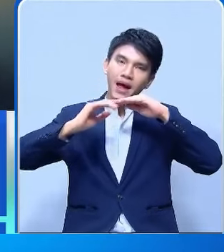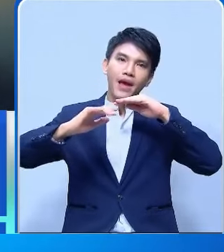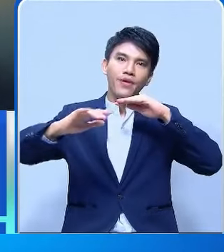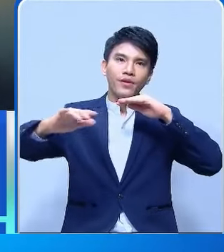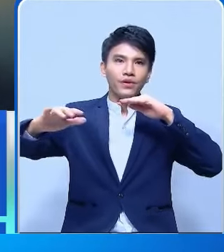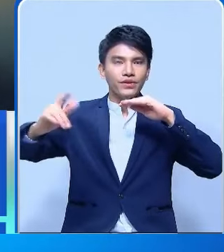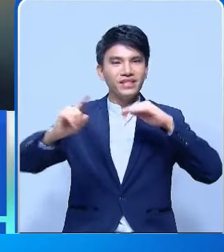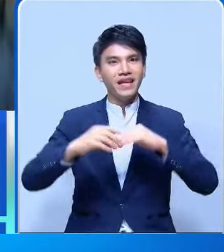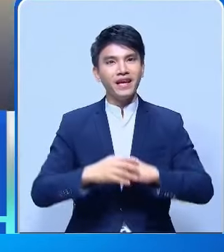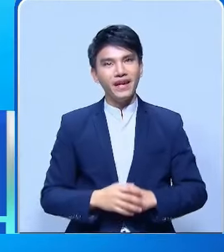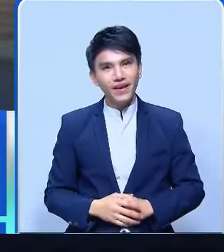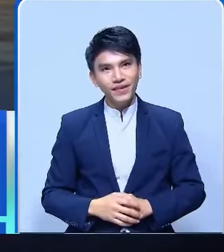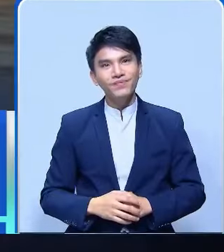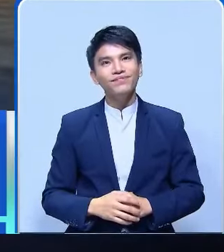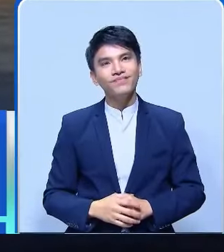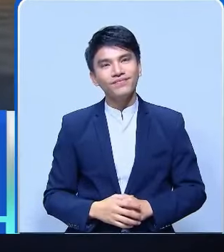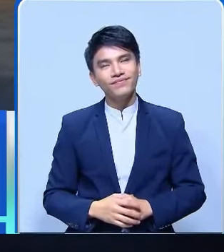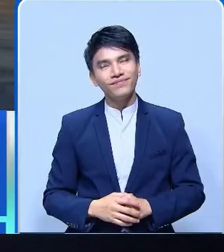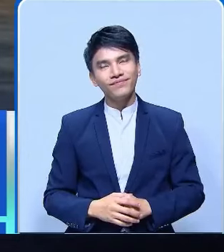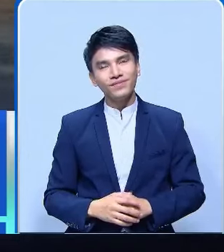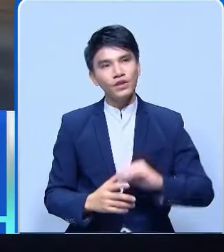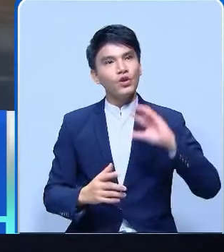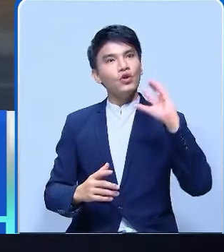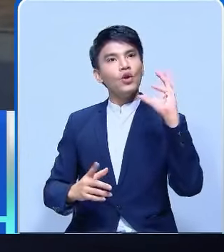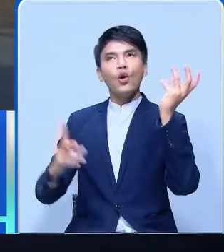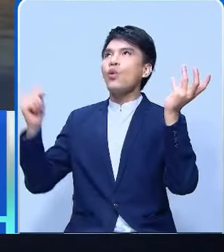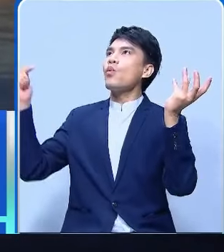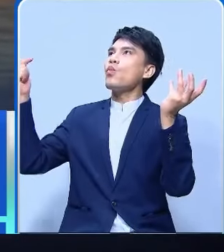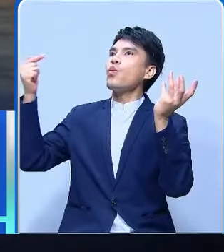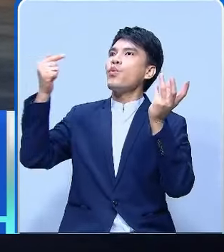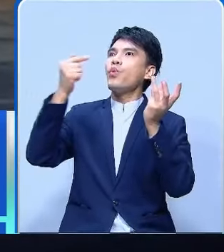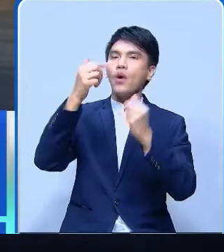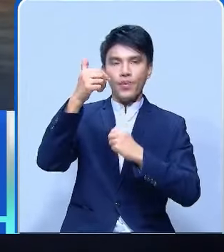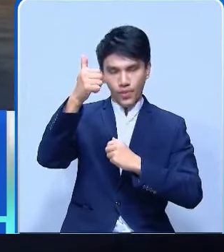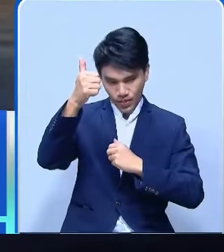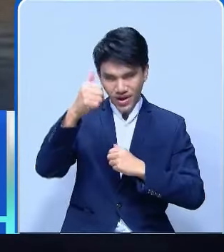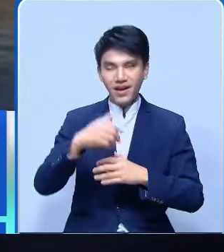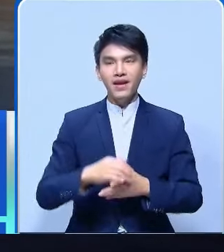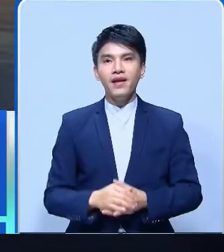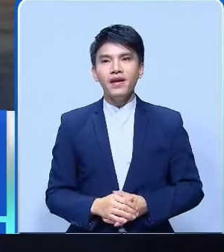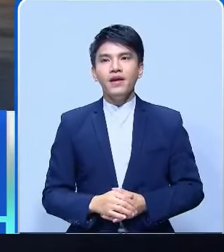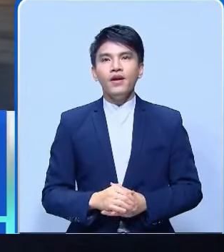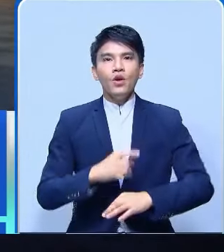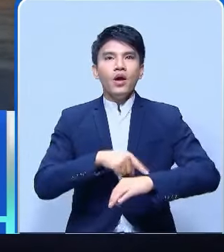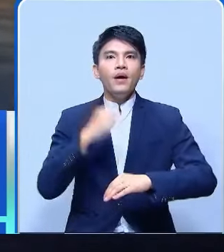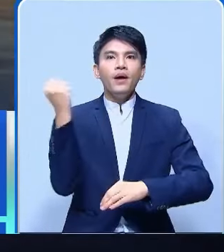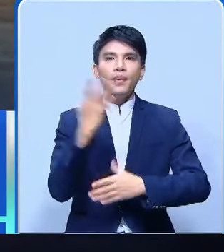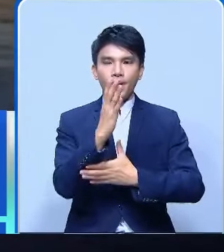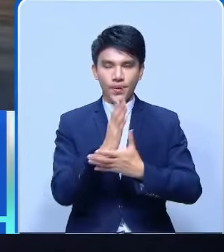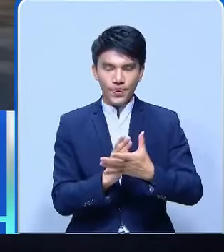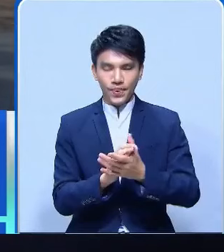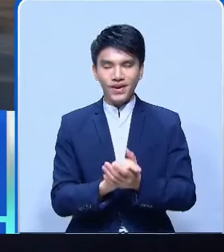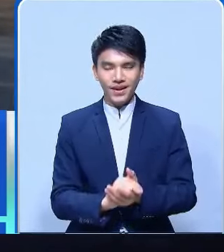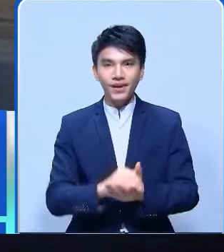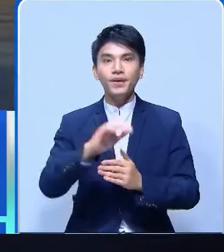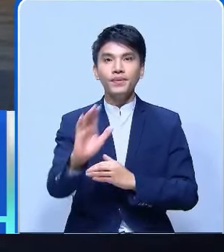ล้วก็รอถ่ายดาวหางค่ะที่จะวิ่งผ่านโลกมองด้วยตาเปล่าได้อย่างชัดเจนเลยนะคุณผู้ชมตั้งแต่ช่วงตีสี่ครึ่งเป็นต้นไปจนถึงช่ว